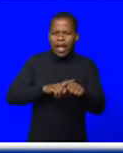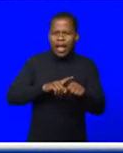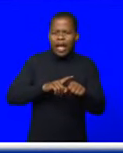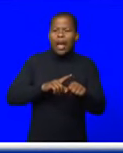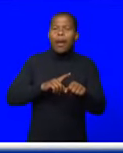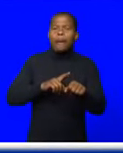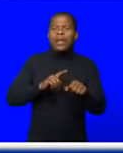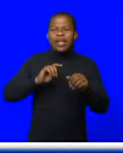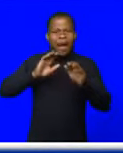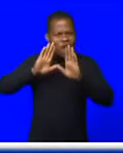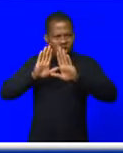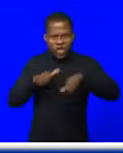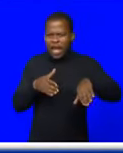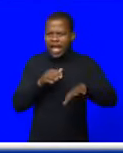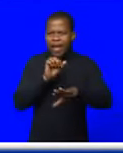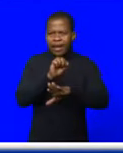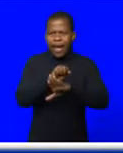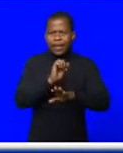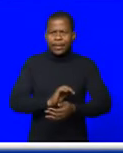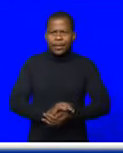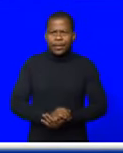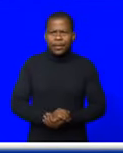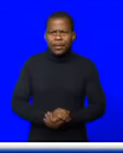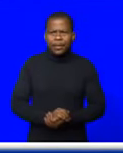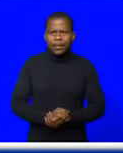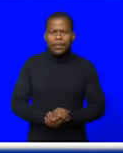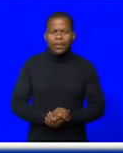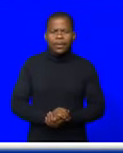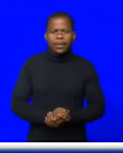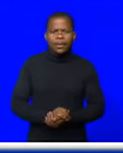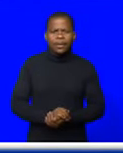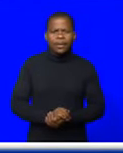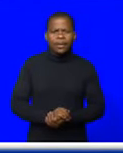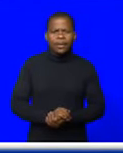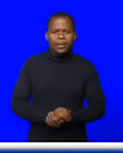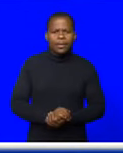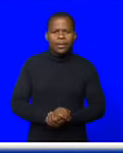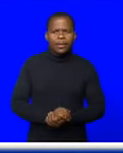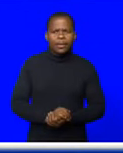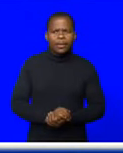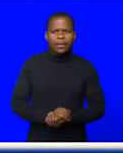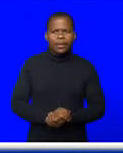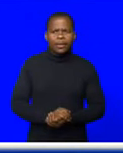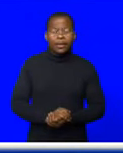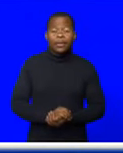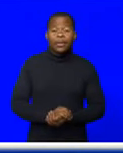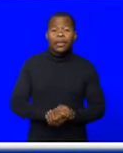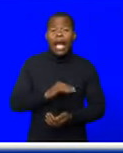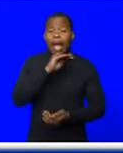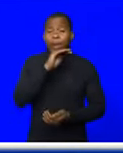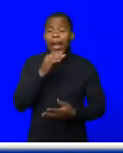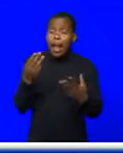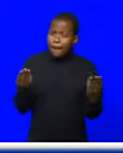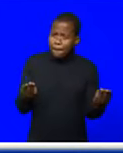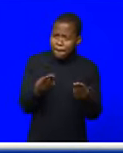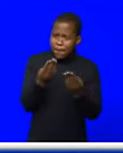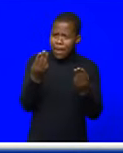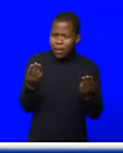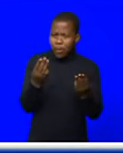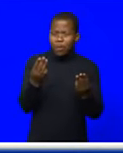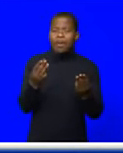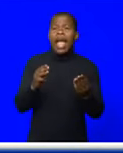uve nje asasukele umuntu angasalubuki angasalukhuluma angasacethi ngisho umusho